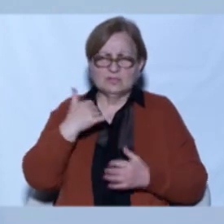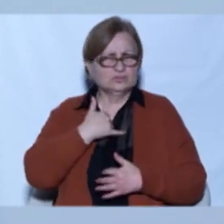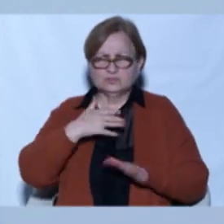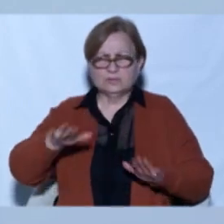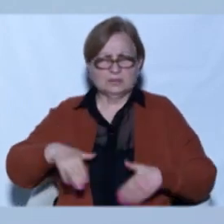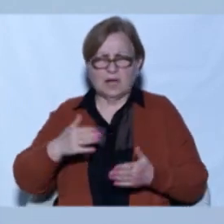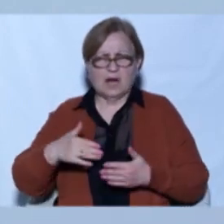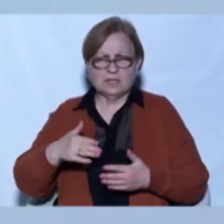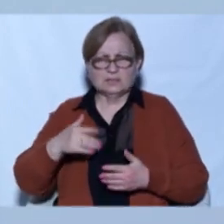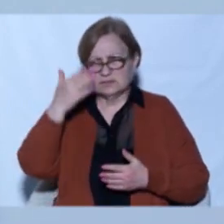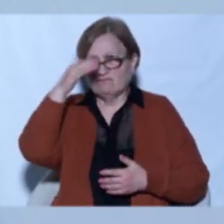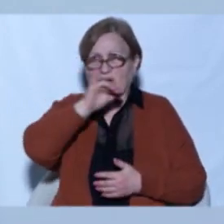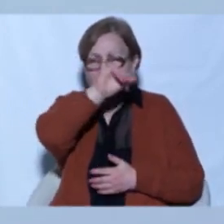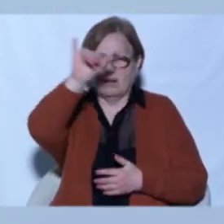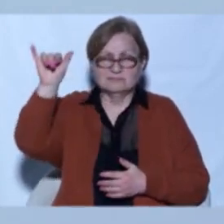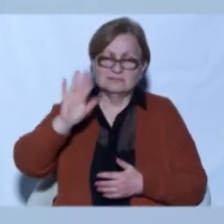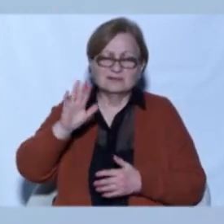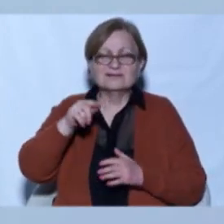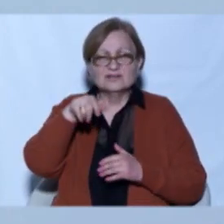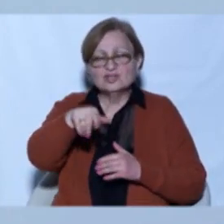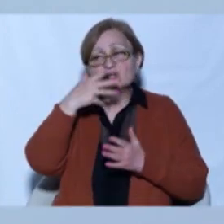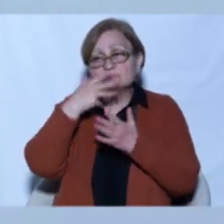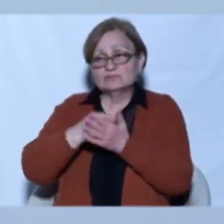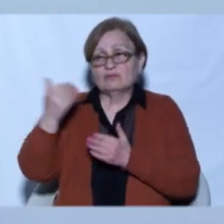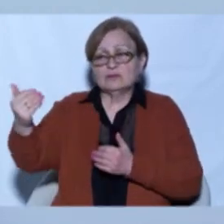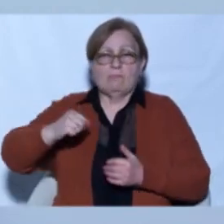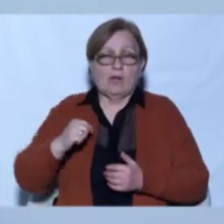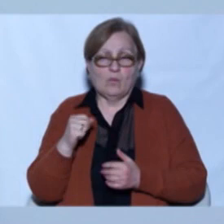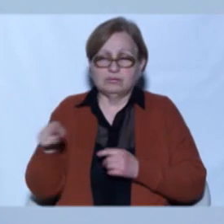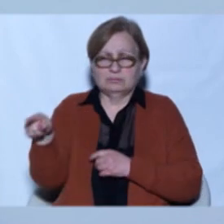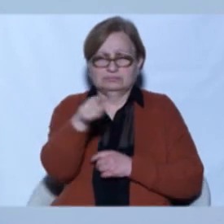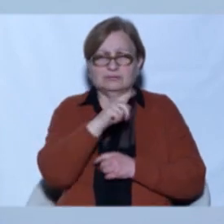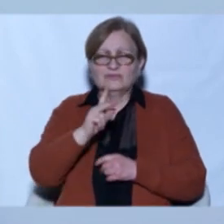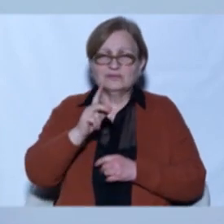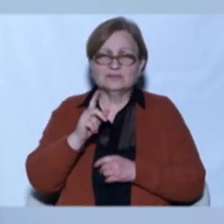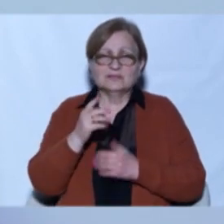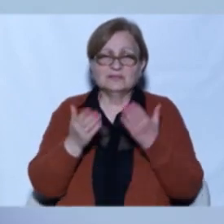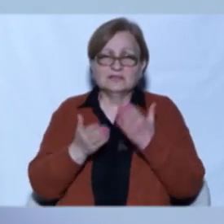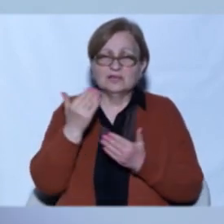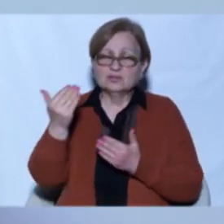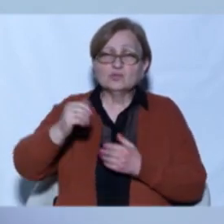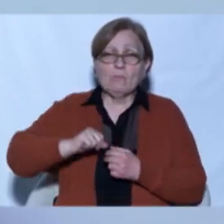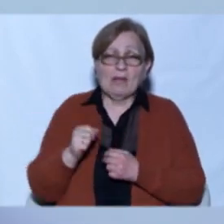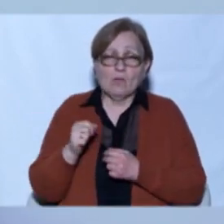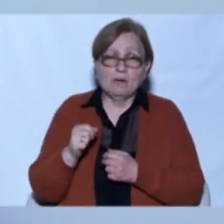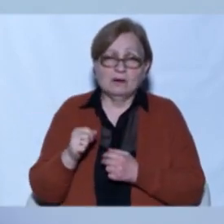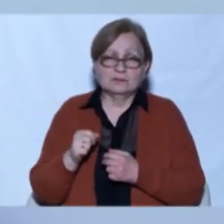საკუთარ თავში, უნდა ეძებო საკუთარ მეგობრებში, შენ ირგვლივ. მაგალითად თუ შენი მეგობარი